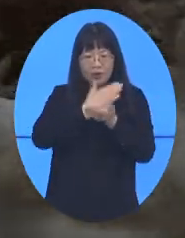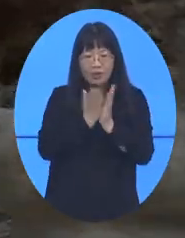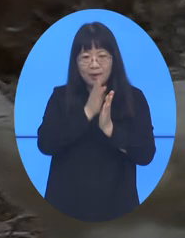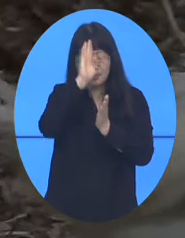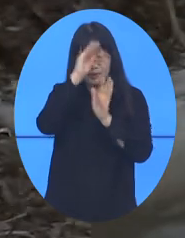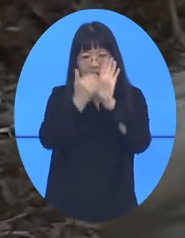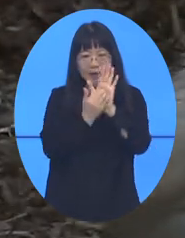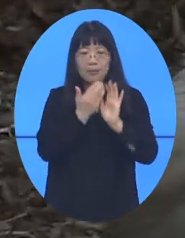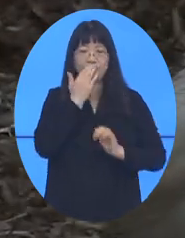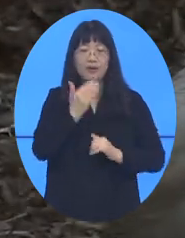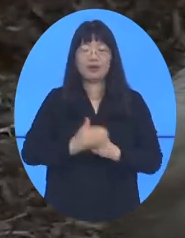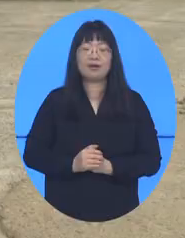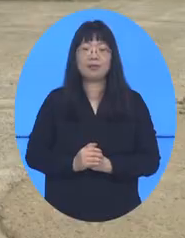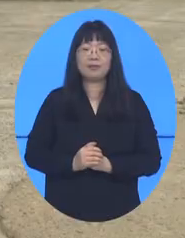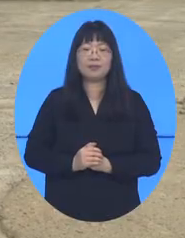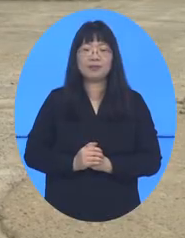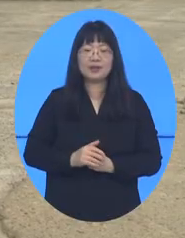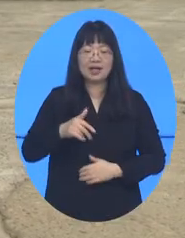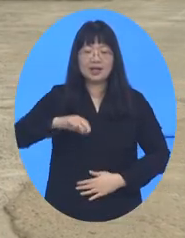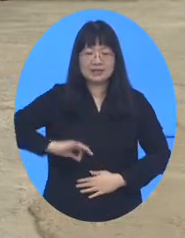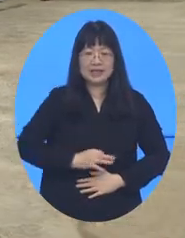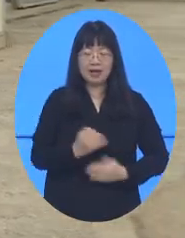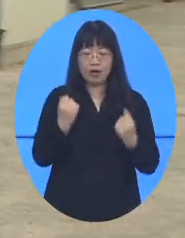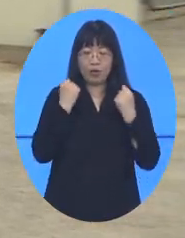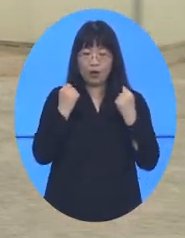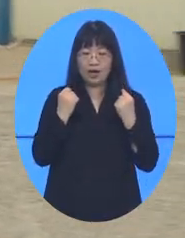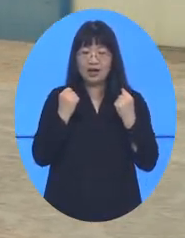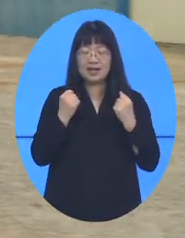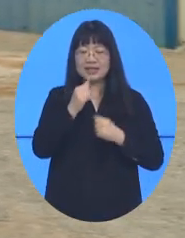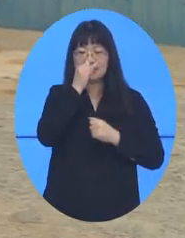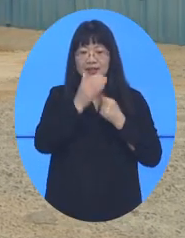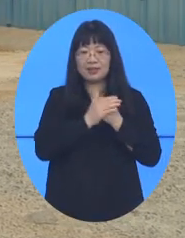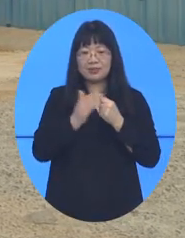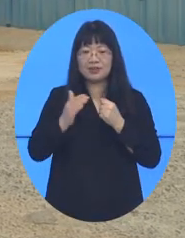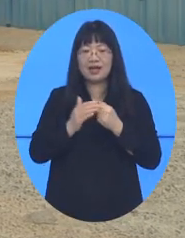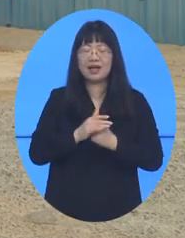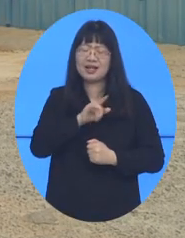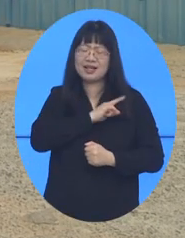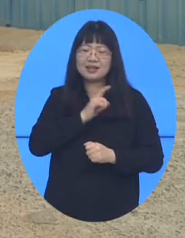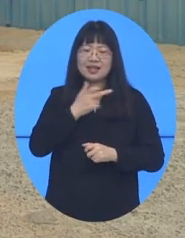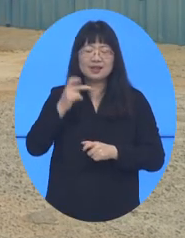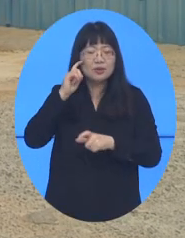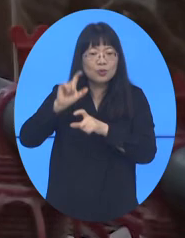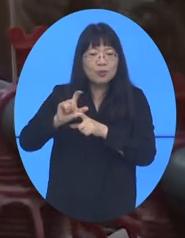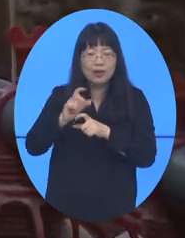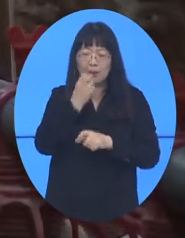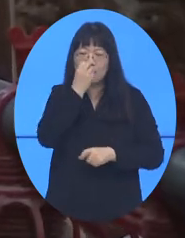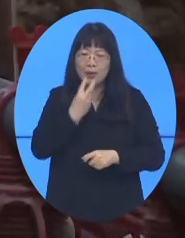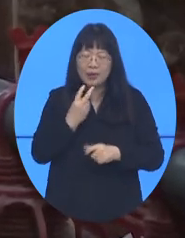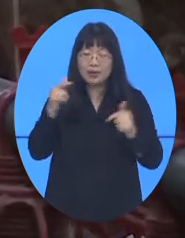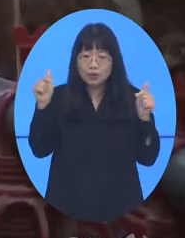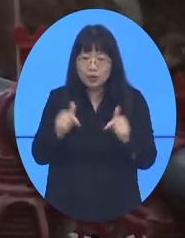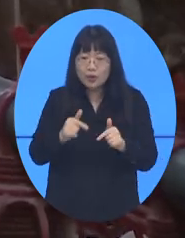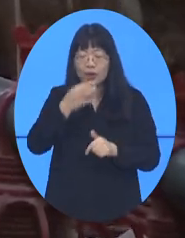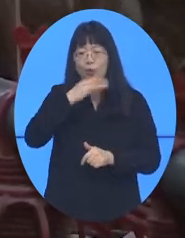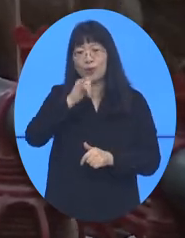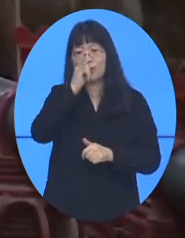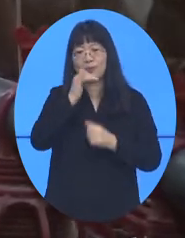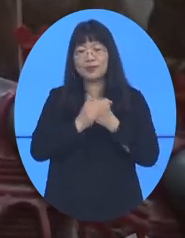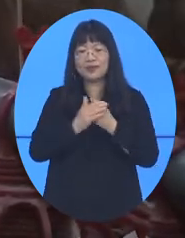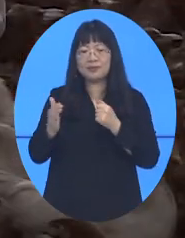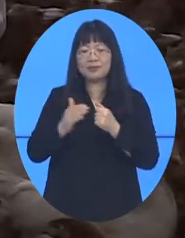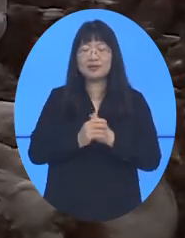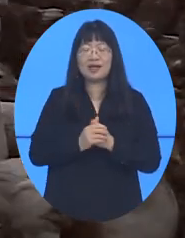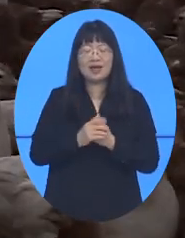질병을 예방할 수 있습니다. 장 건강이 좋아지면서 축산 농가의 가장 큰 고민인 악취 저감에도 효과가